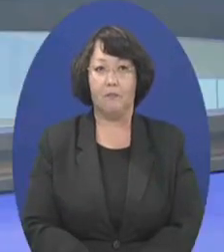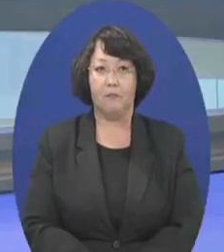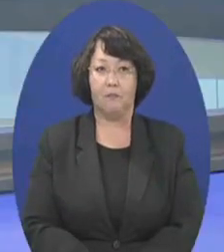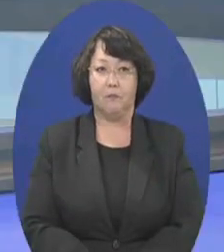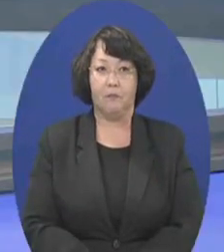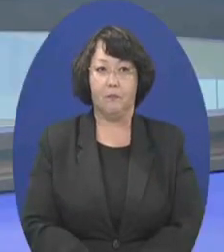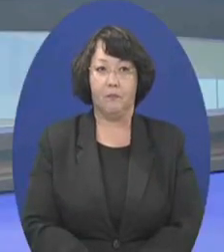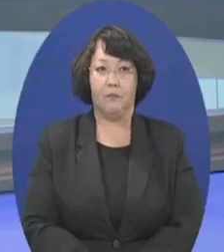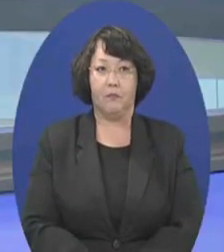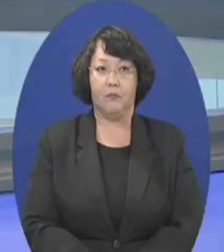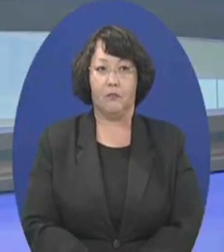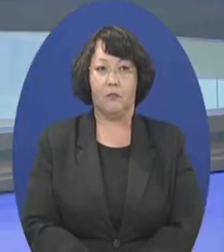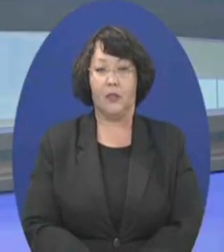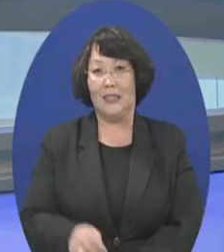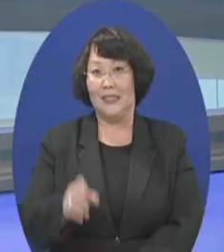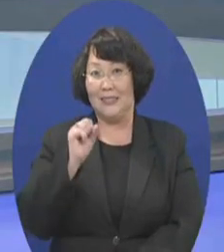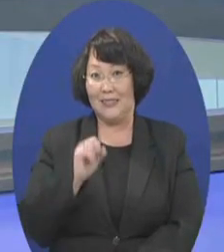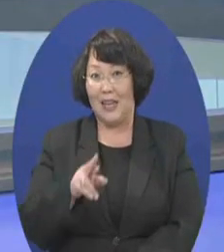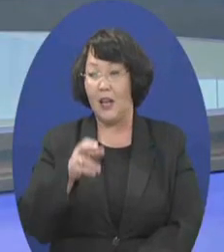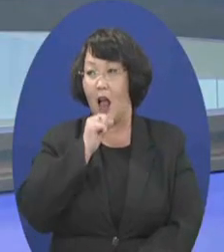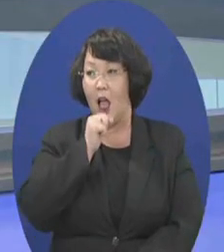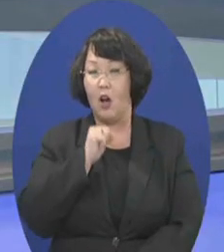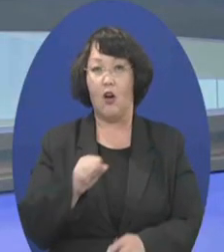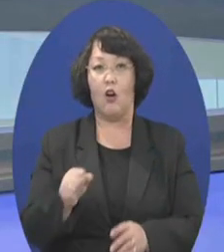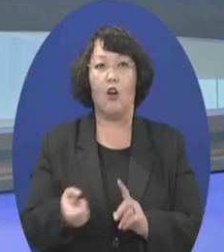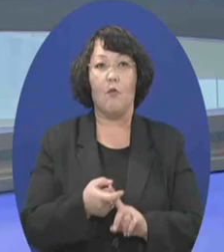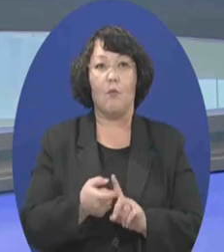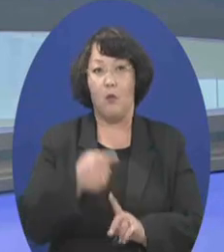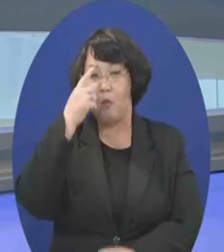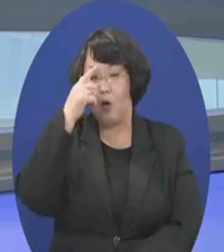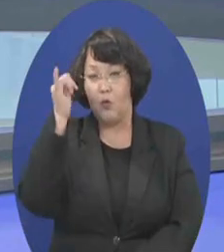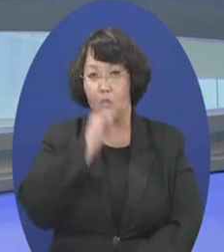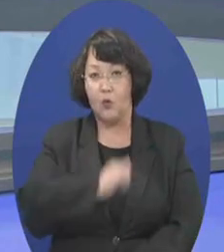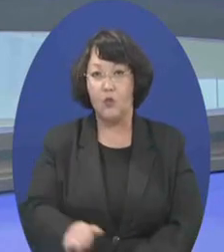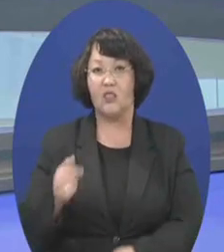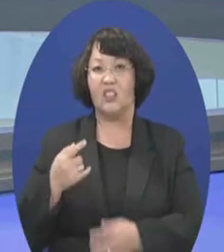Зэгийн сурвалжлагтай холбогдуулаад бид Монгол улстай хилдэг бомтуудтай холбоо